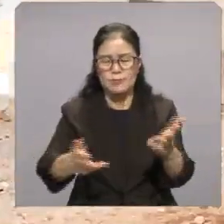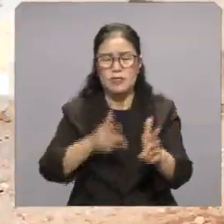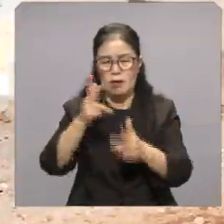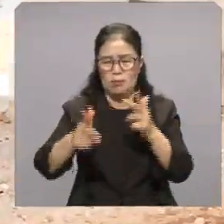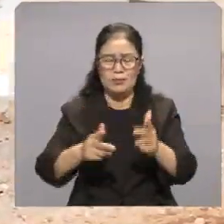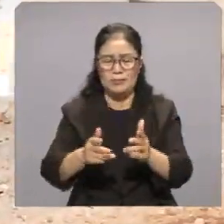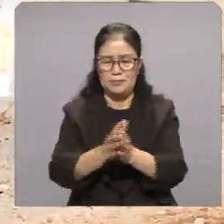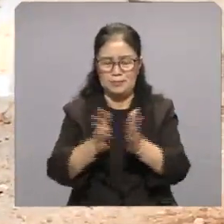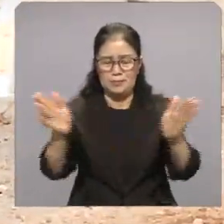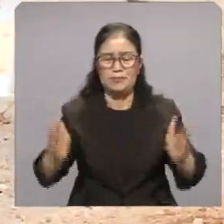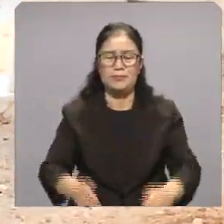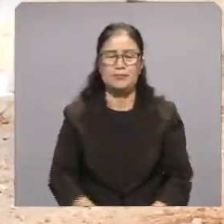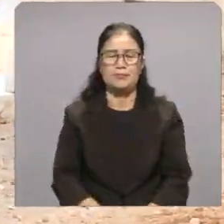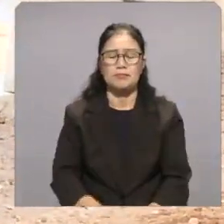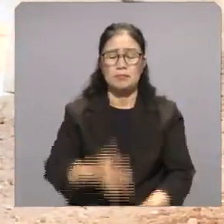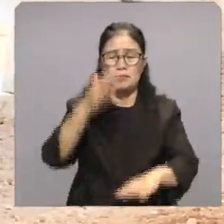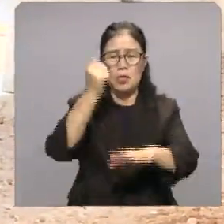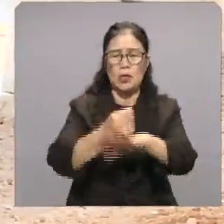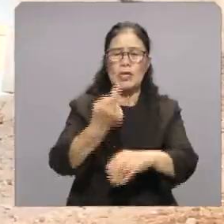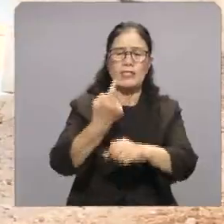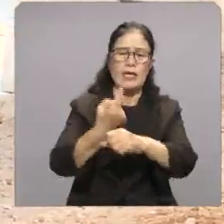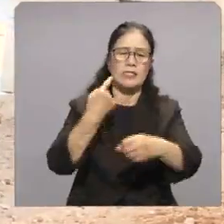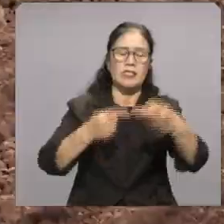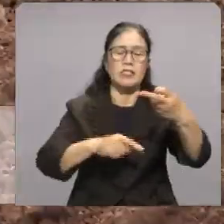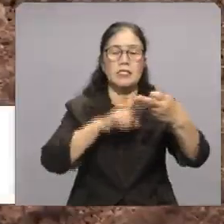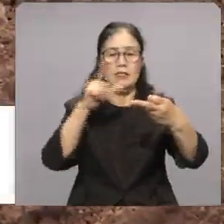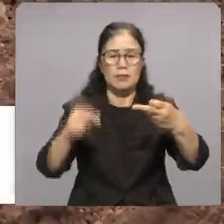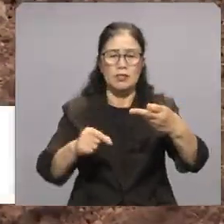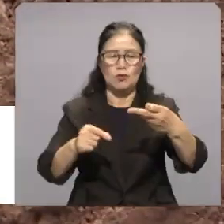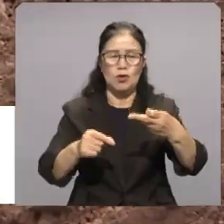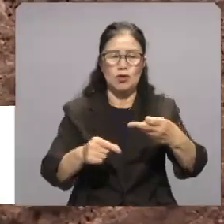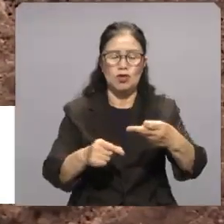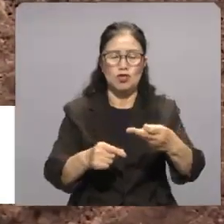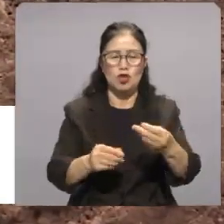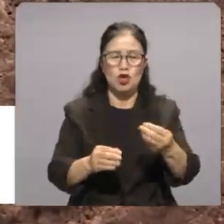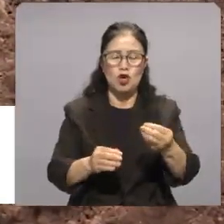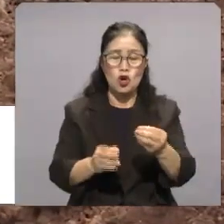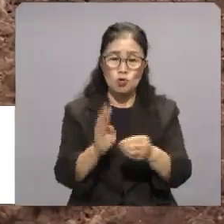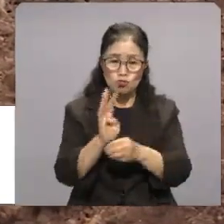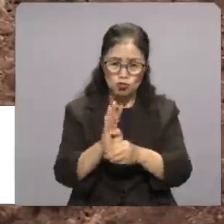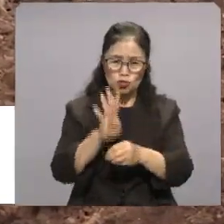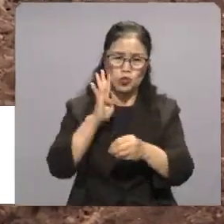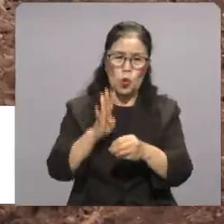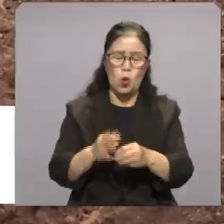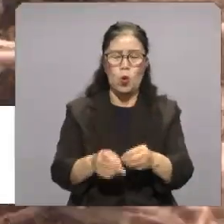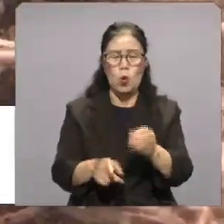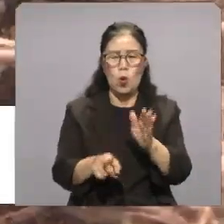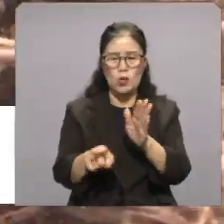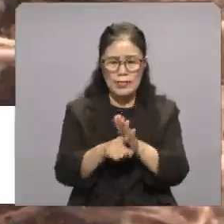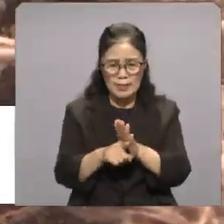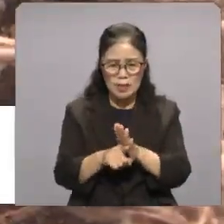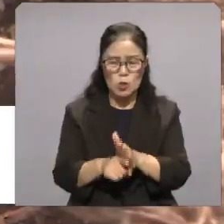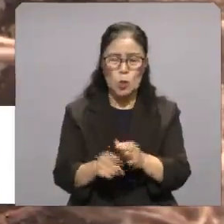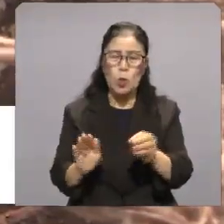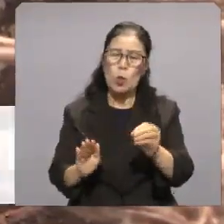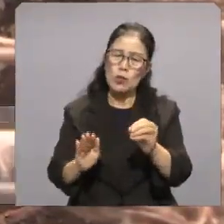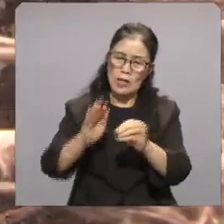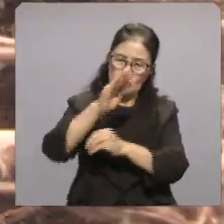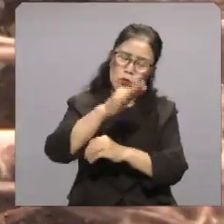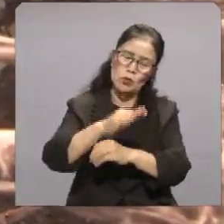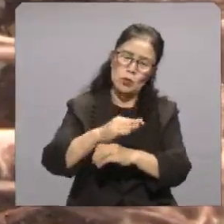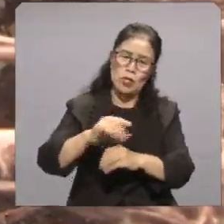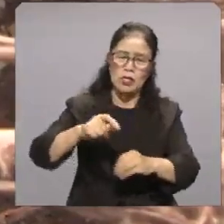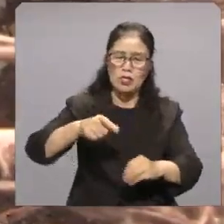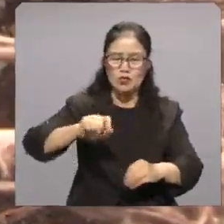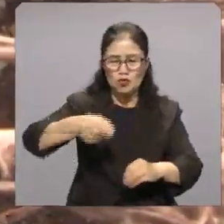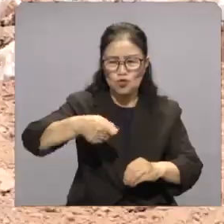왔습니다. 그 결과 지난해 12월 국도면 신도에 이어 장봉도에도 최근 수돗물이